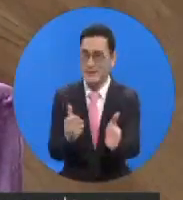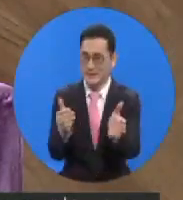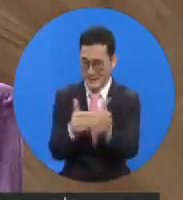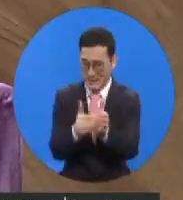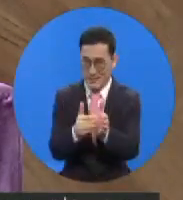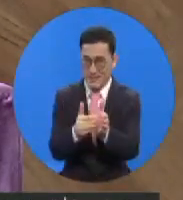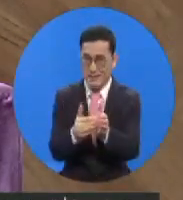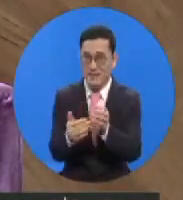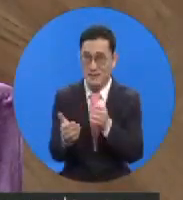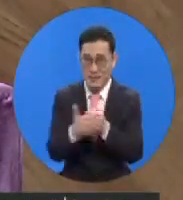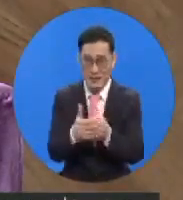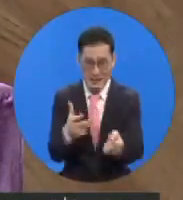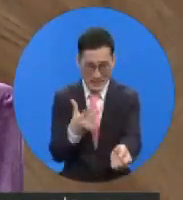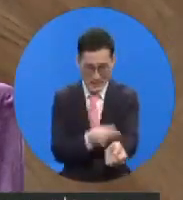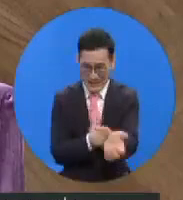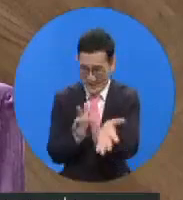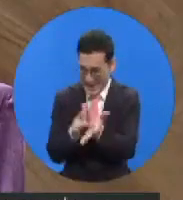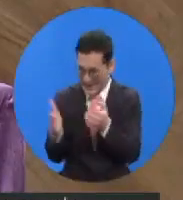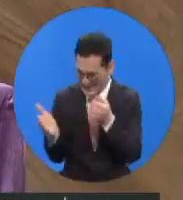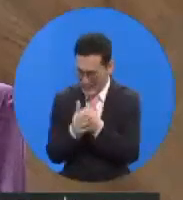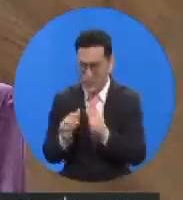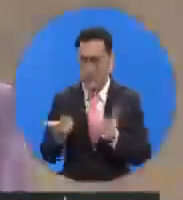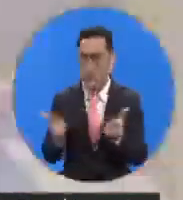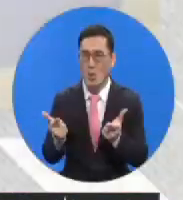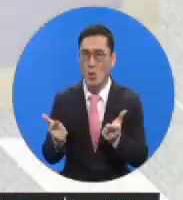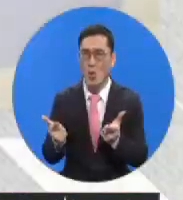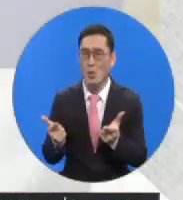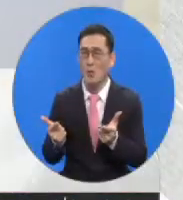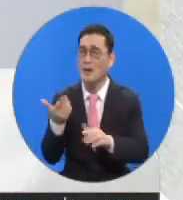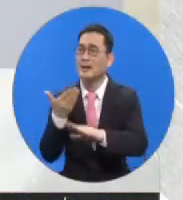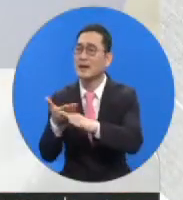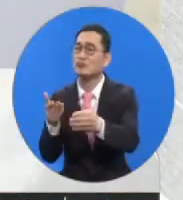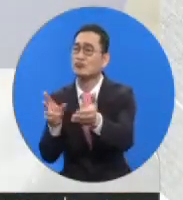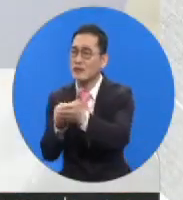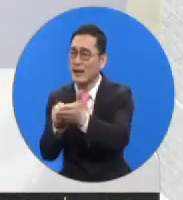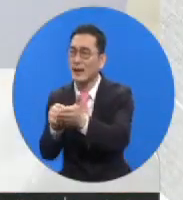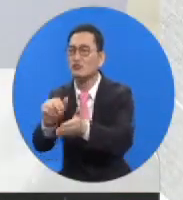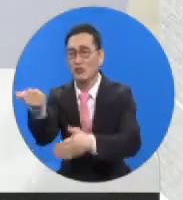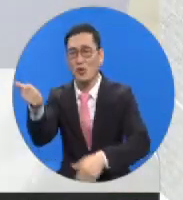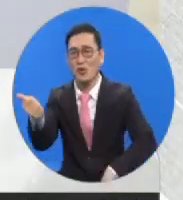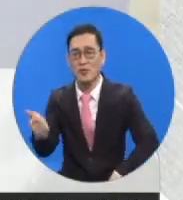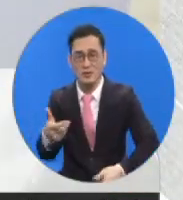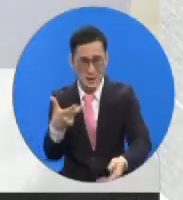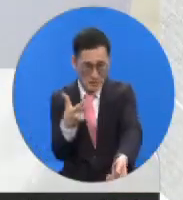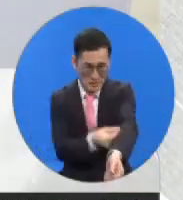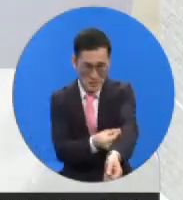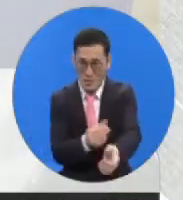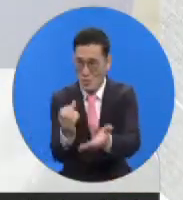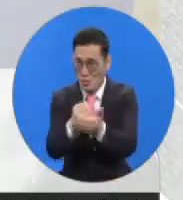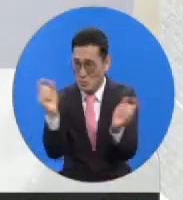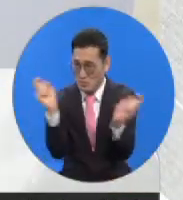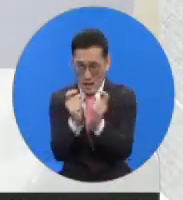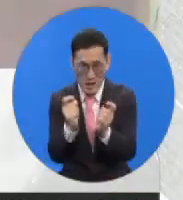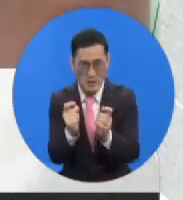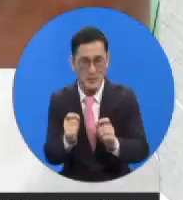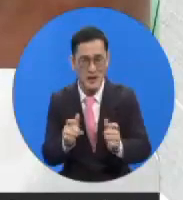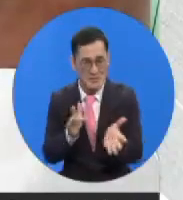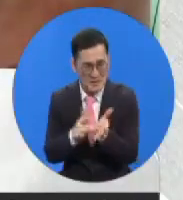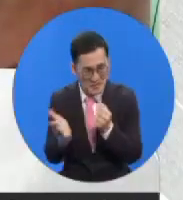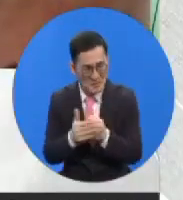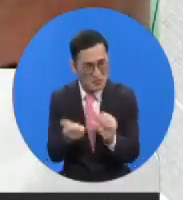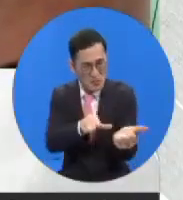백신과 인과관계가 아니라 돌아가신 분들이 다른 이유 때문에 돌아가셨는데 백신을 맞았던 것뿐 아니냐 이런 방식으로밖에 해석이